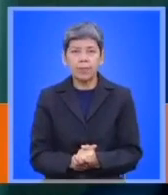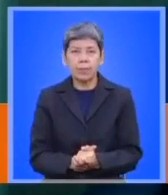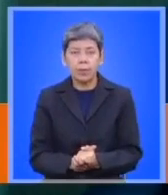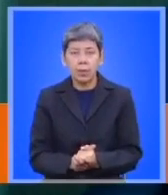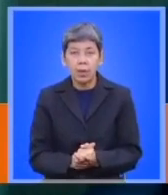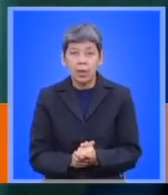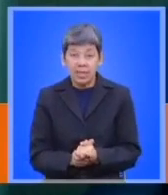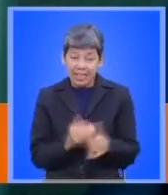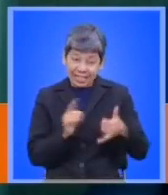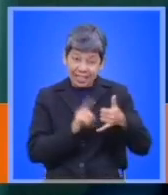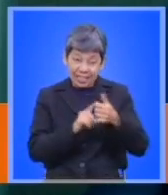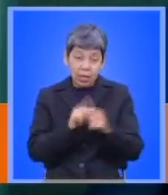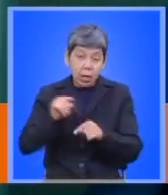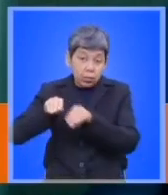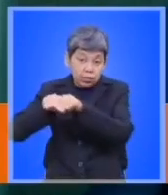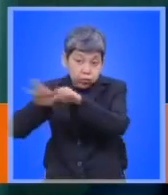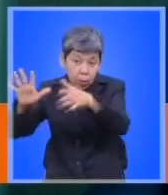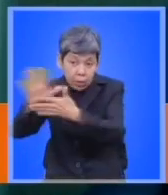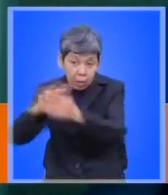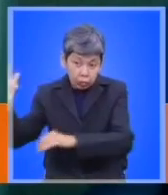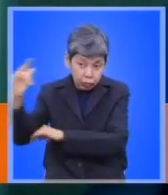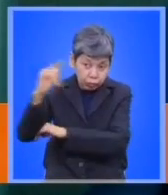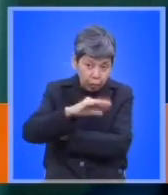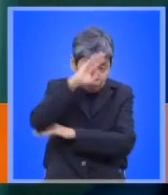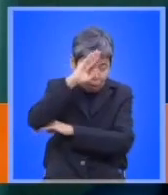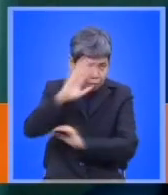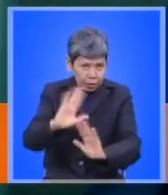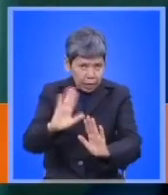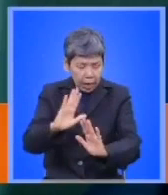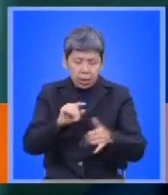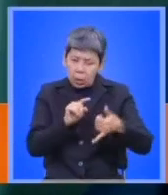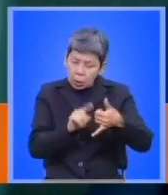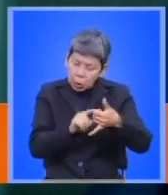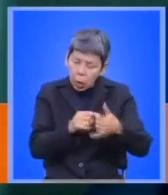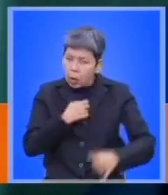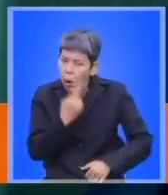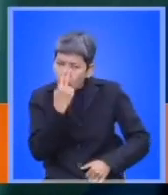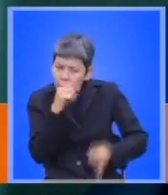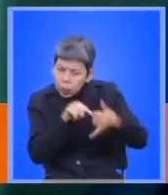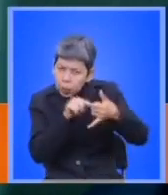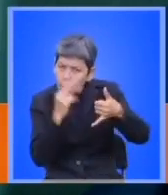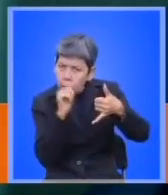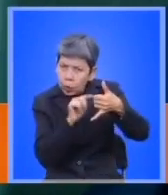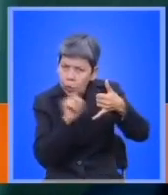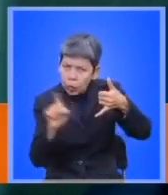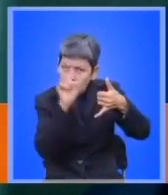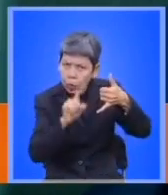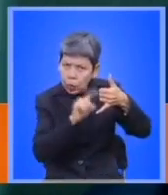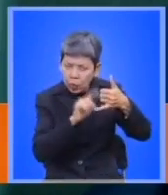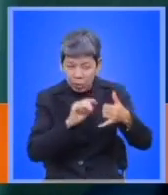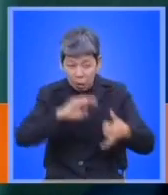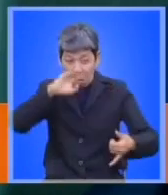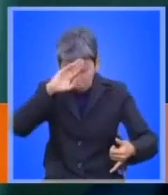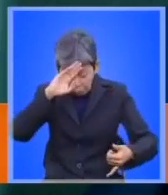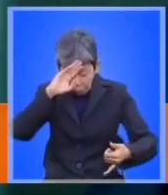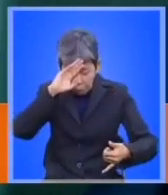ที่คนมาจากพื้นที่ระบาดของโรคทุกคนไม่ใช่เป็นผู้ป่วยหรือผู้ถูกรับสังเกตอาการนะครับก็ไม่ใช่ผู้ป่วยโ